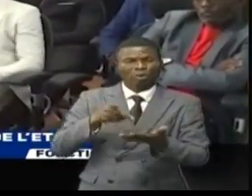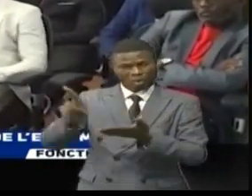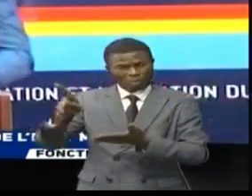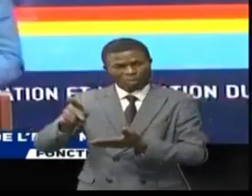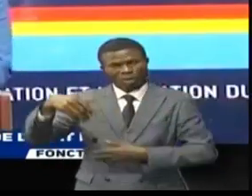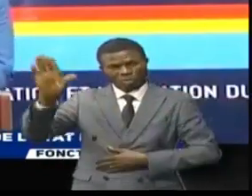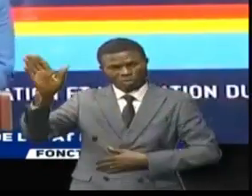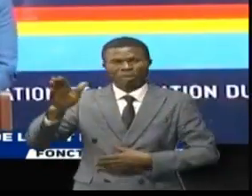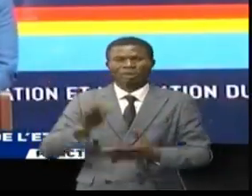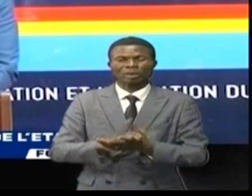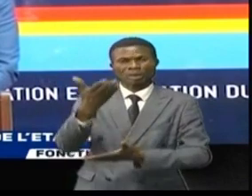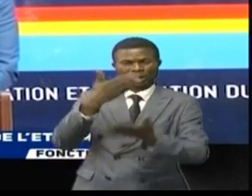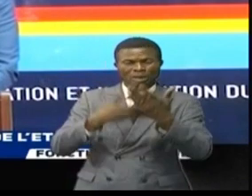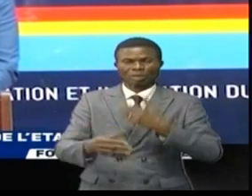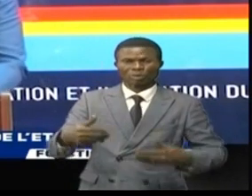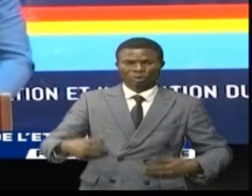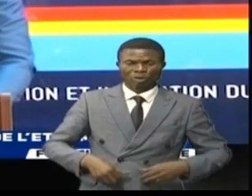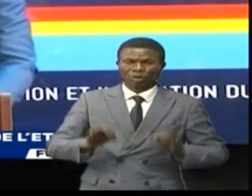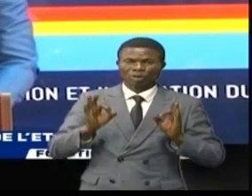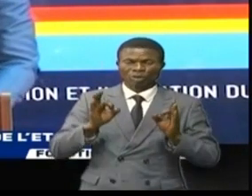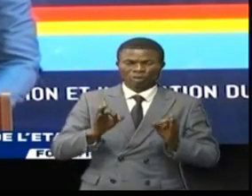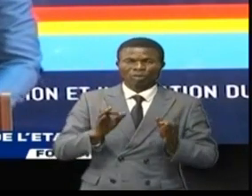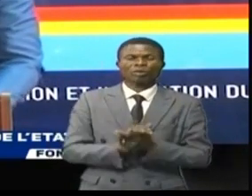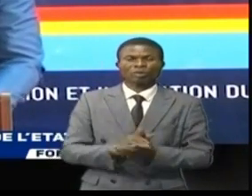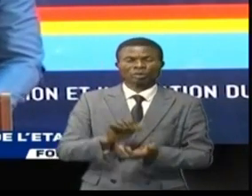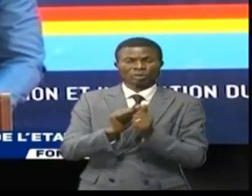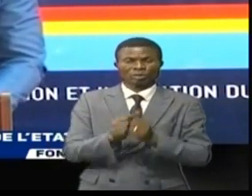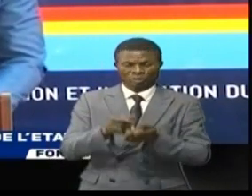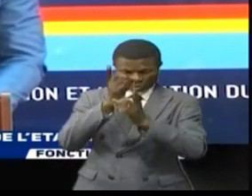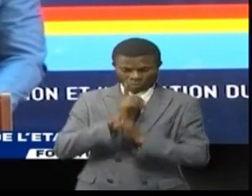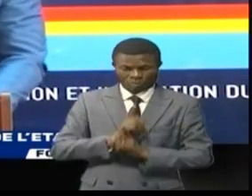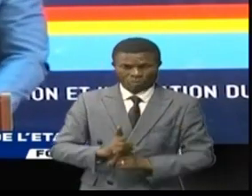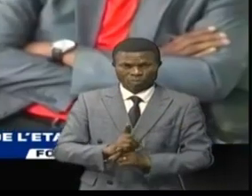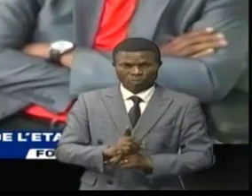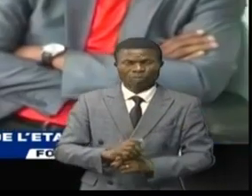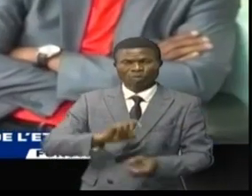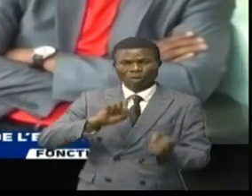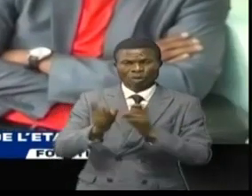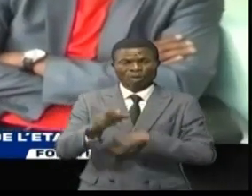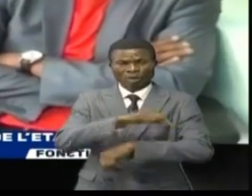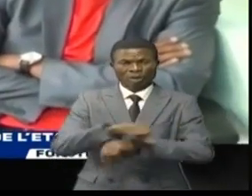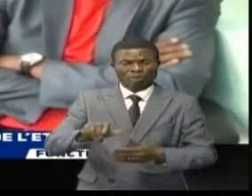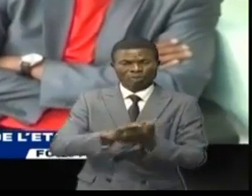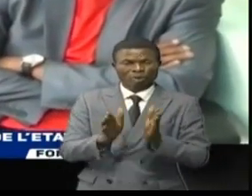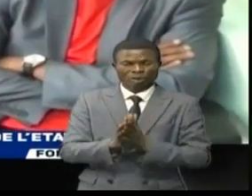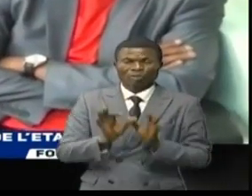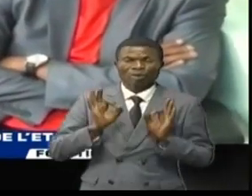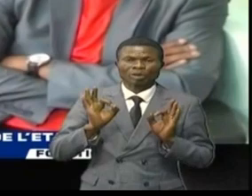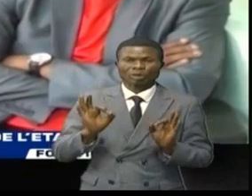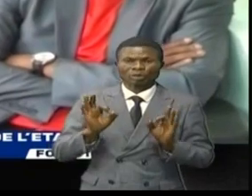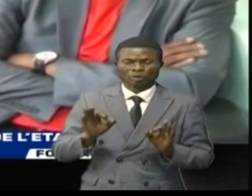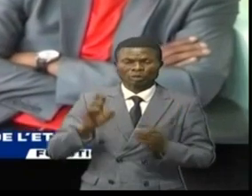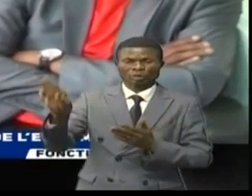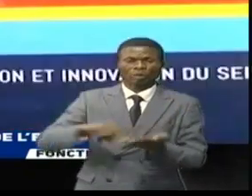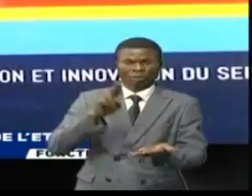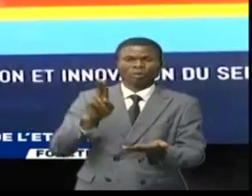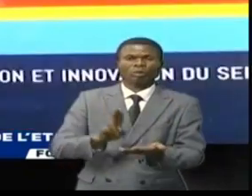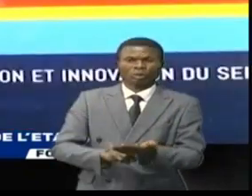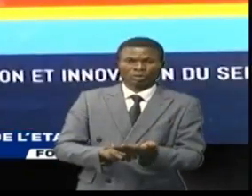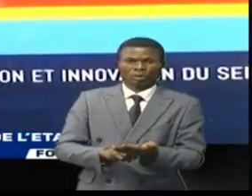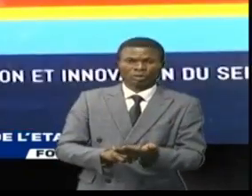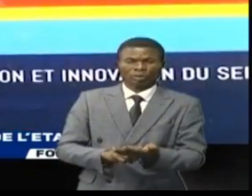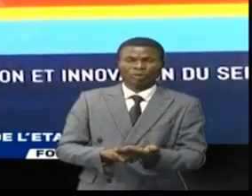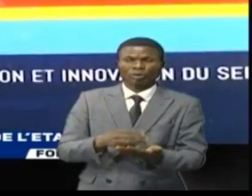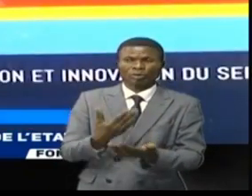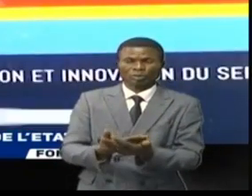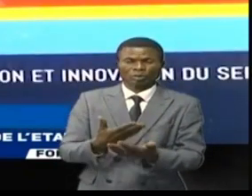chef de l'État en matière de la mise à la retraite digne et du rajeunissement de l'administration publique. La signature diligente